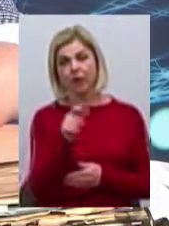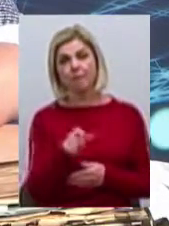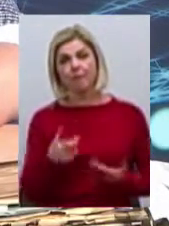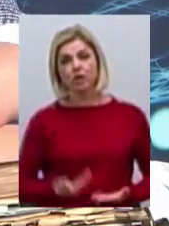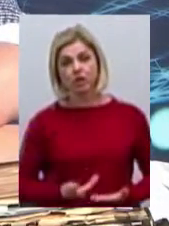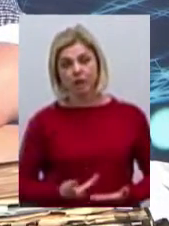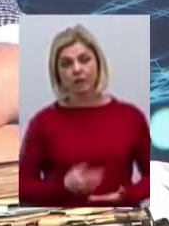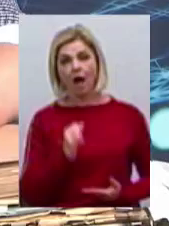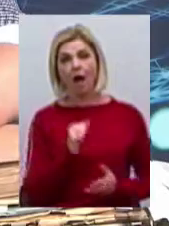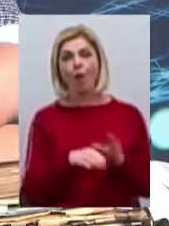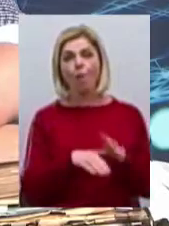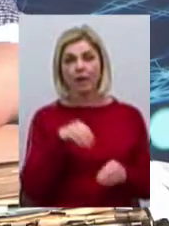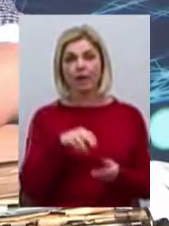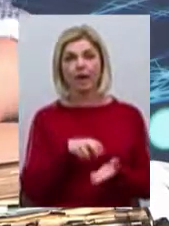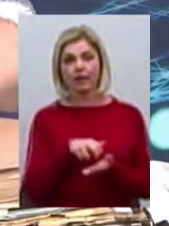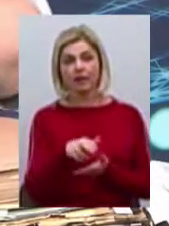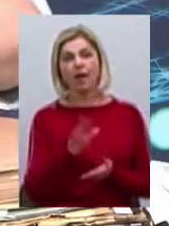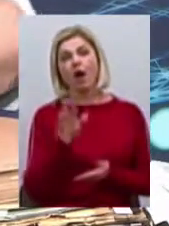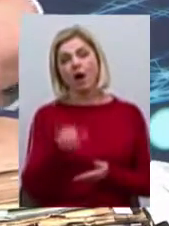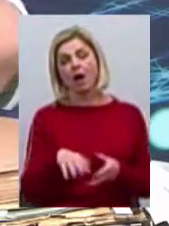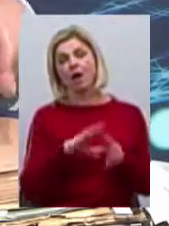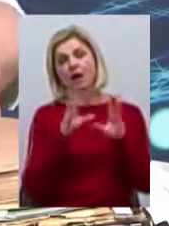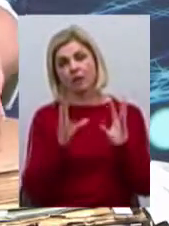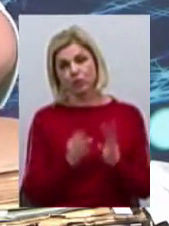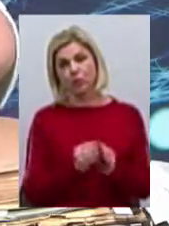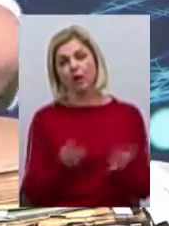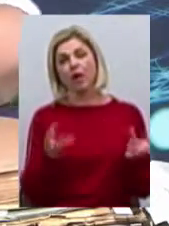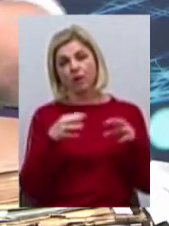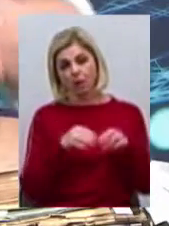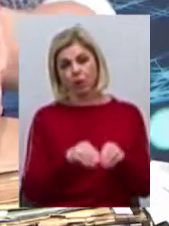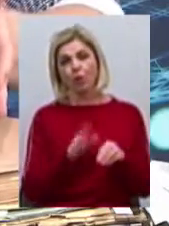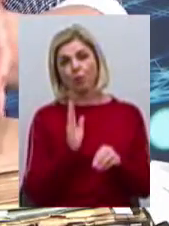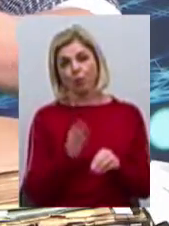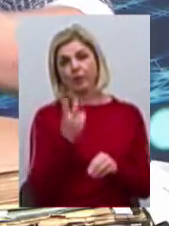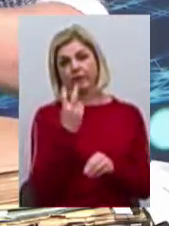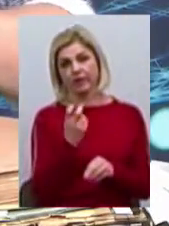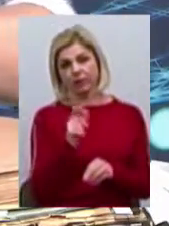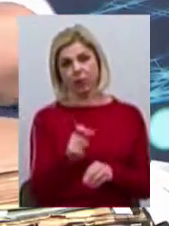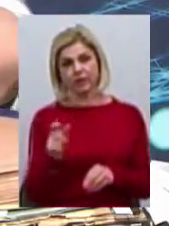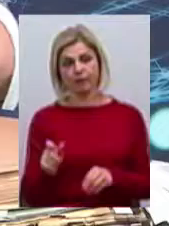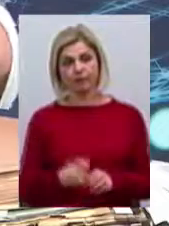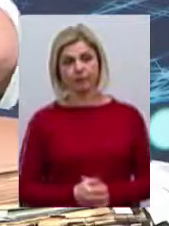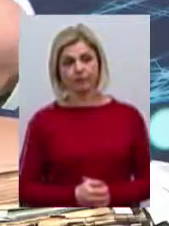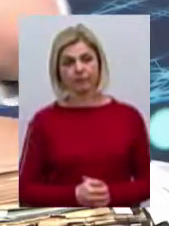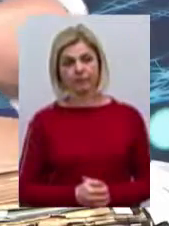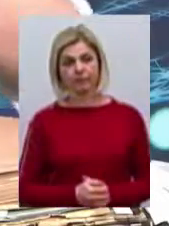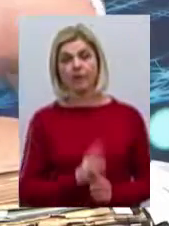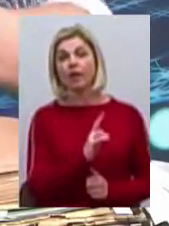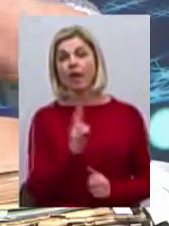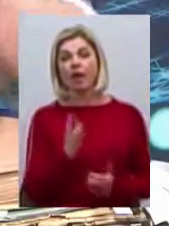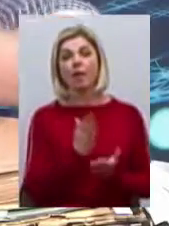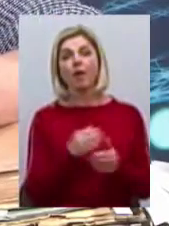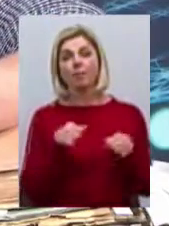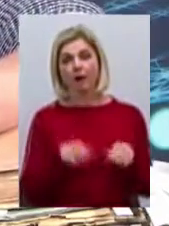мешканців, так? А обирати йде, ну хай разом ми докладемо це все і буде 200 осіб, які мають